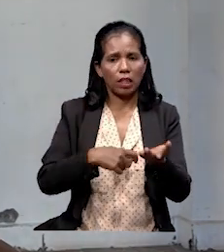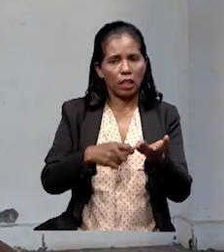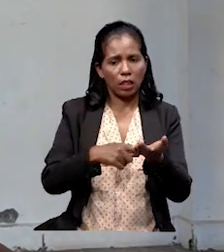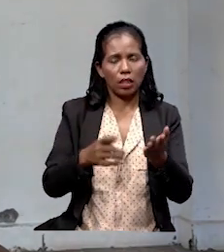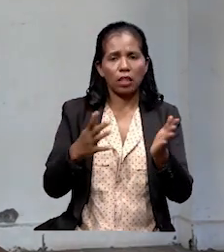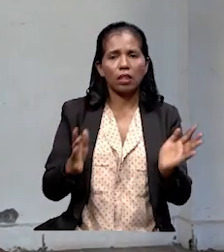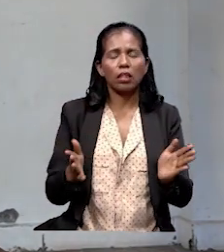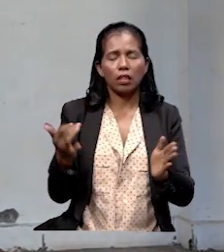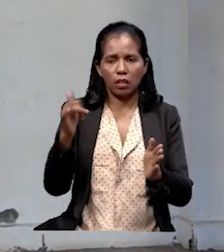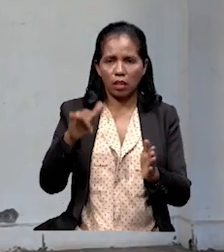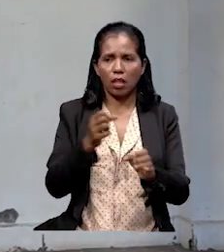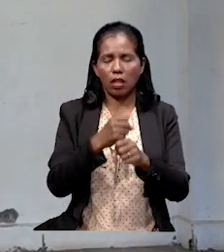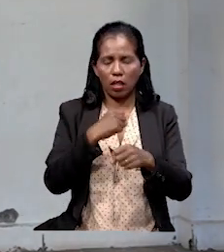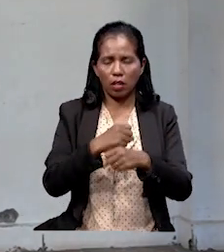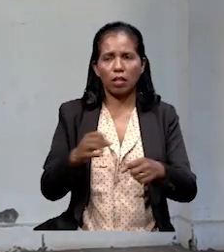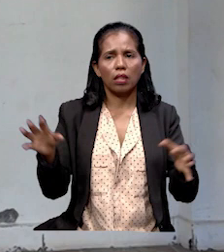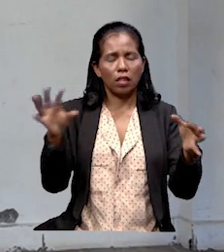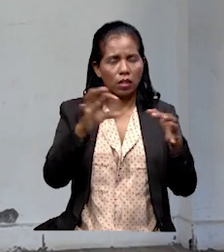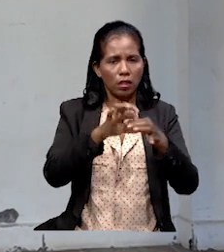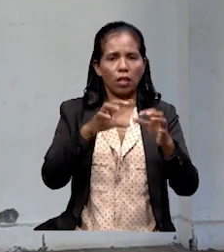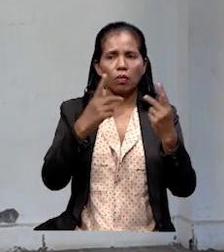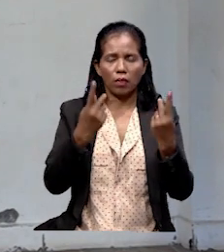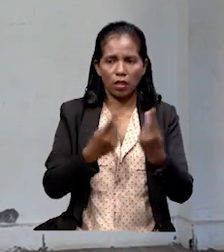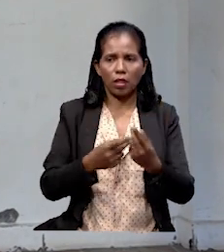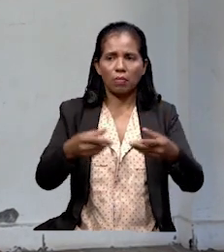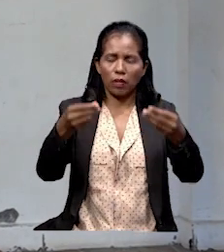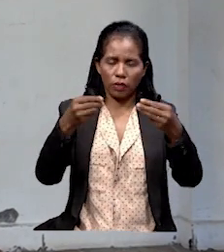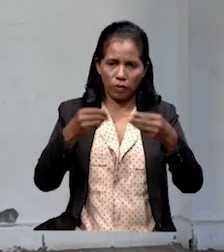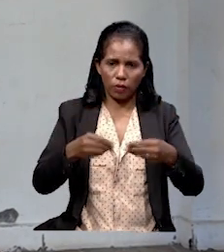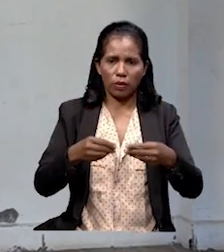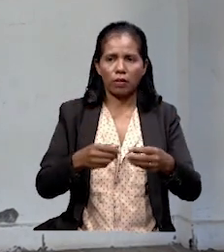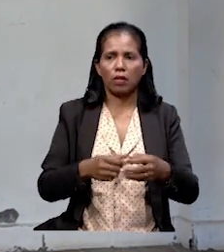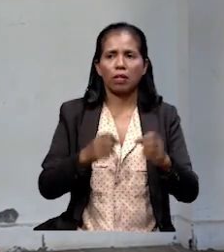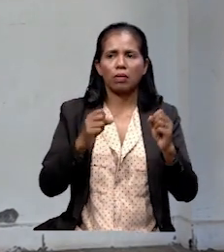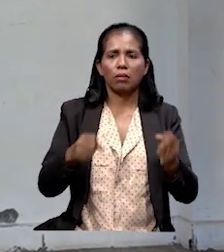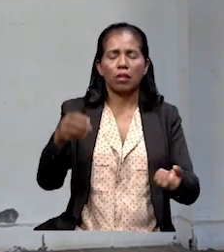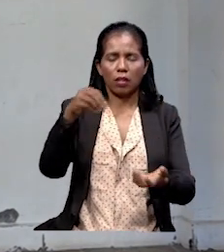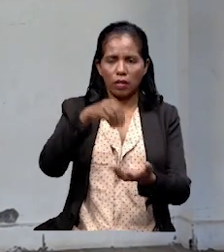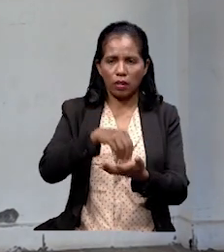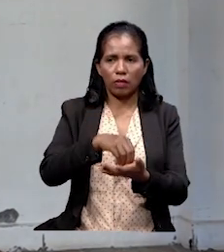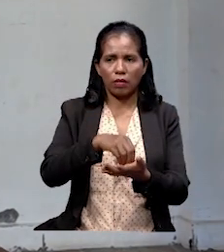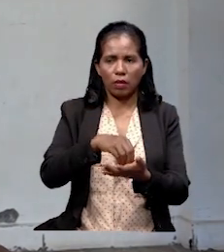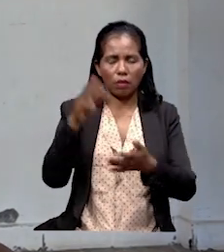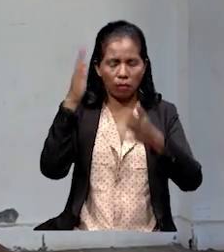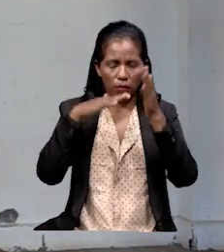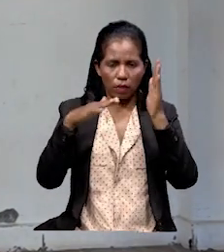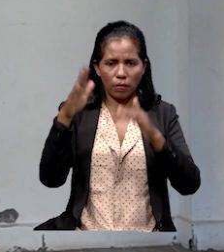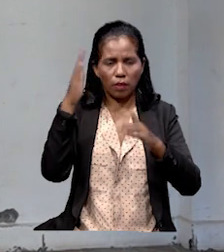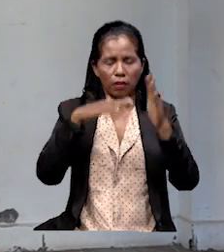halau ligasang ho kompanyia nebe mau ofrece atu bele ajusta problema nebe